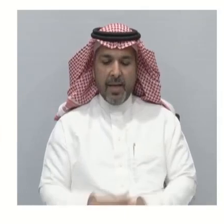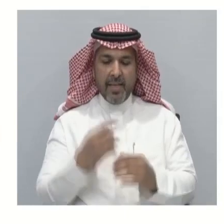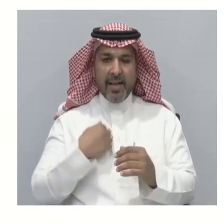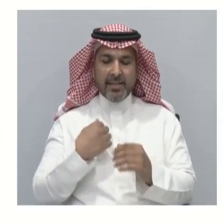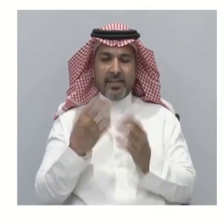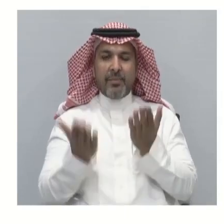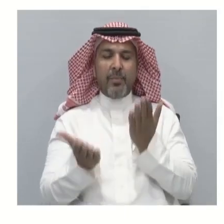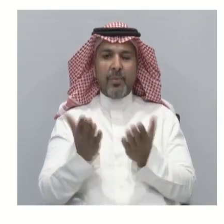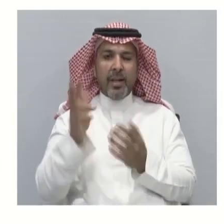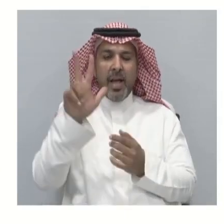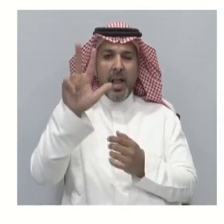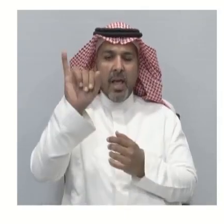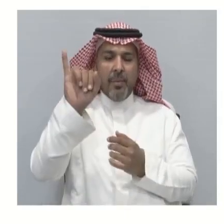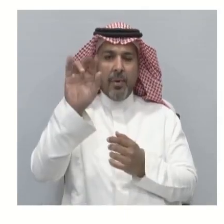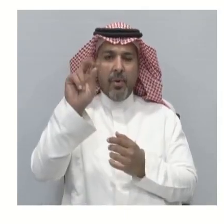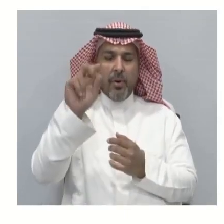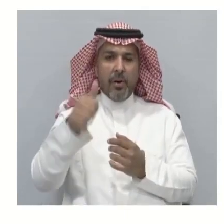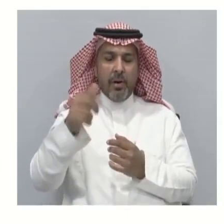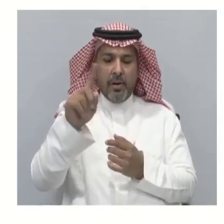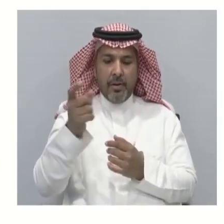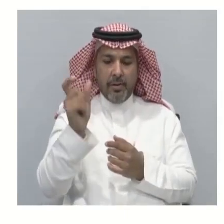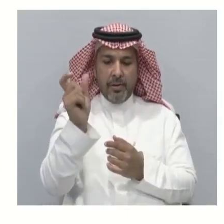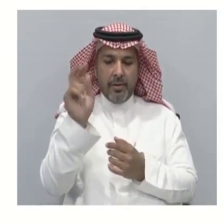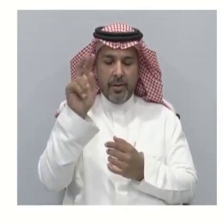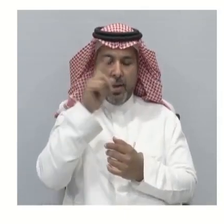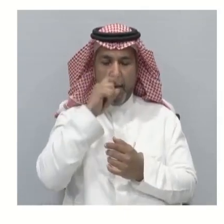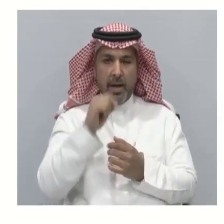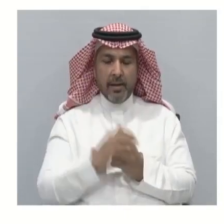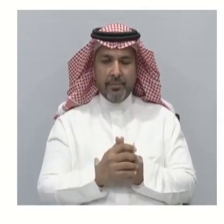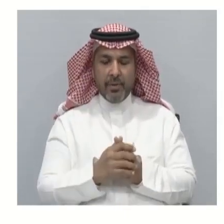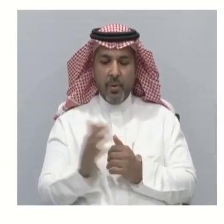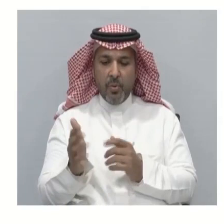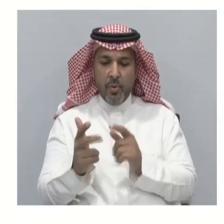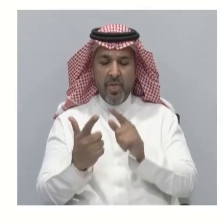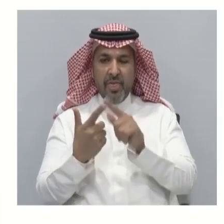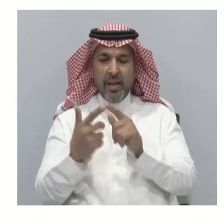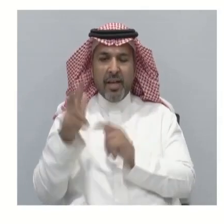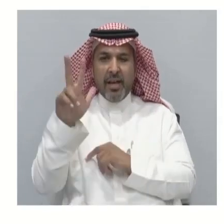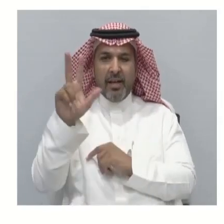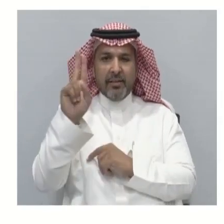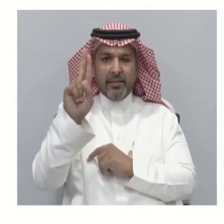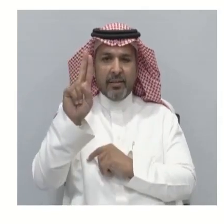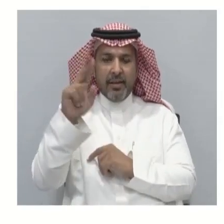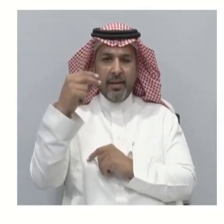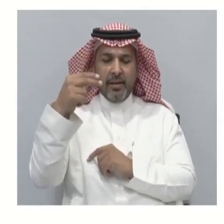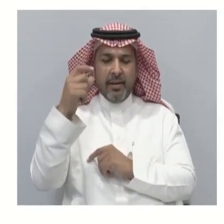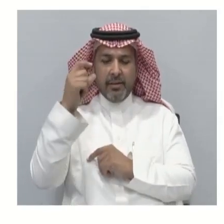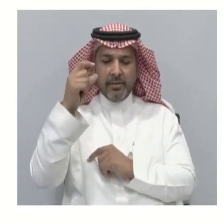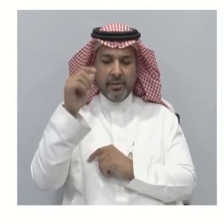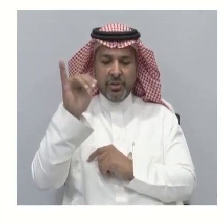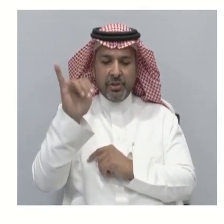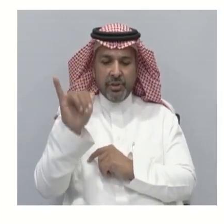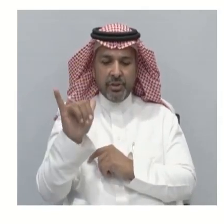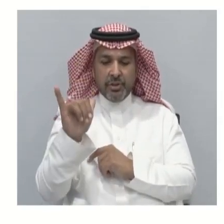سي رقم اثنين اذا كان b واي طبعا اذا كان اي اكبر من ب وبي اكبر من سي فان